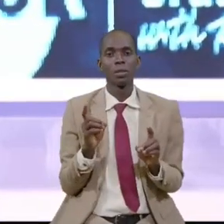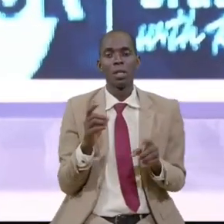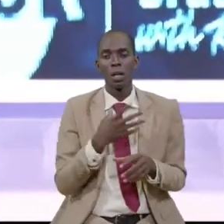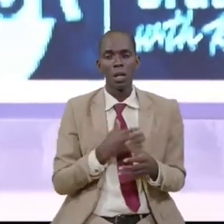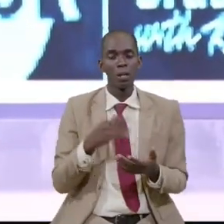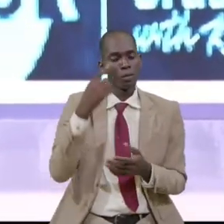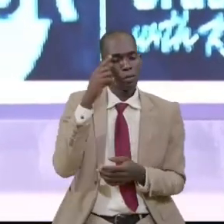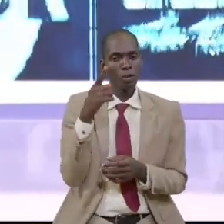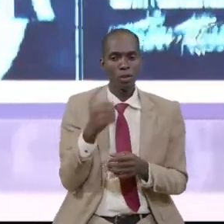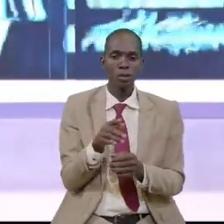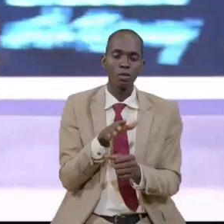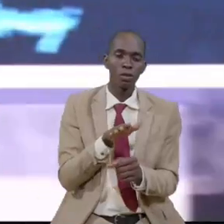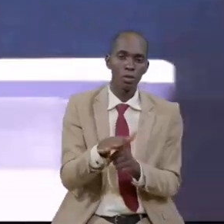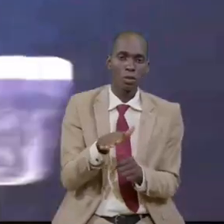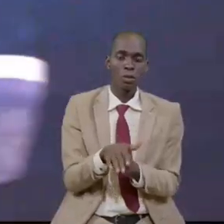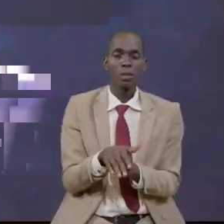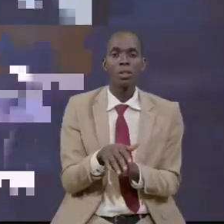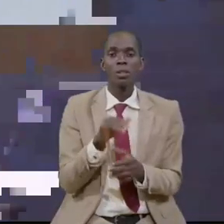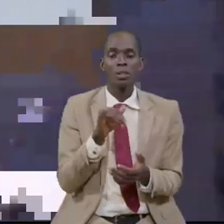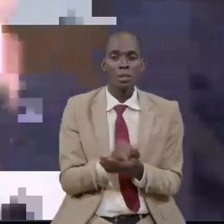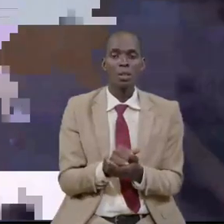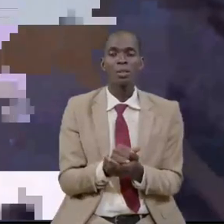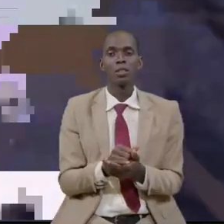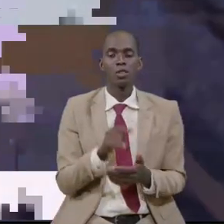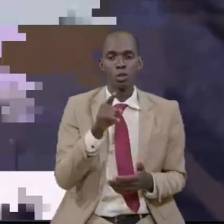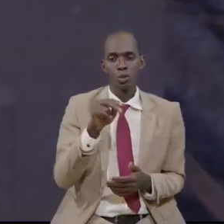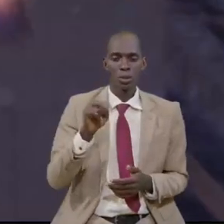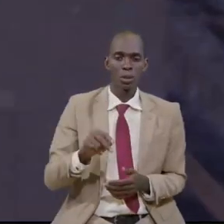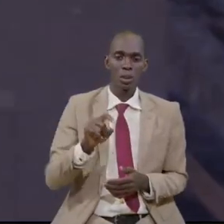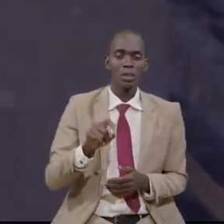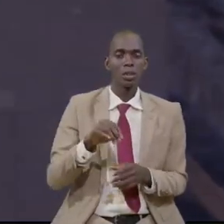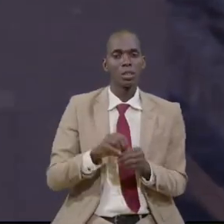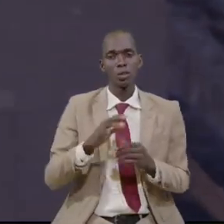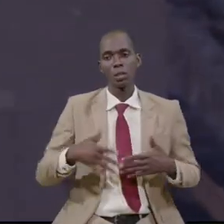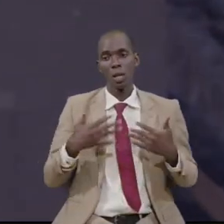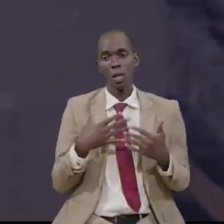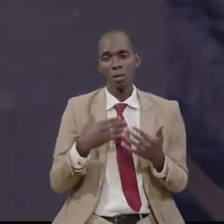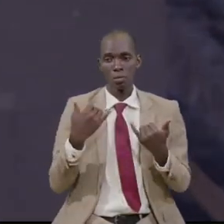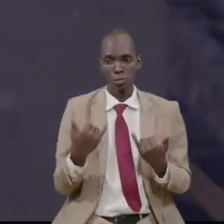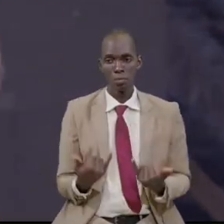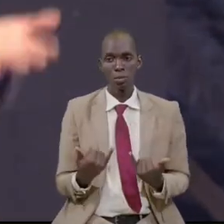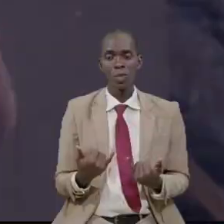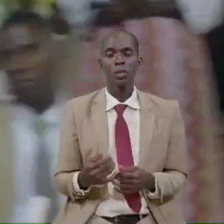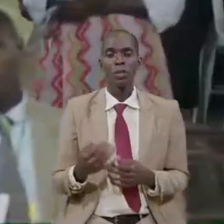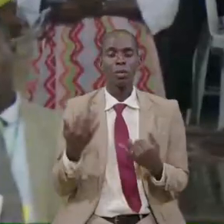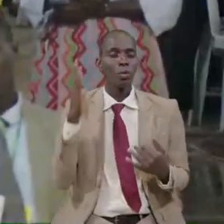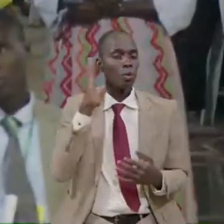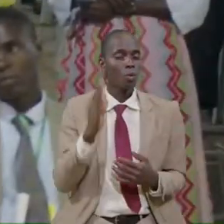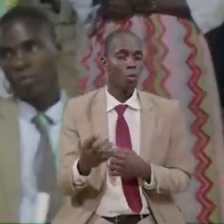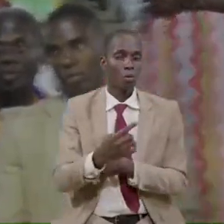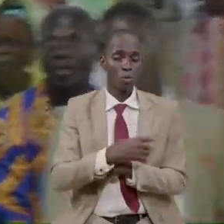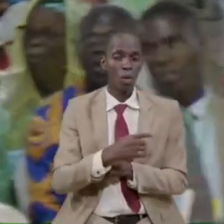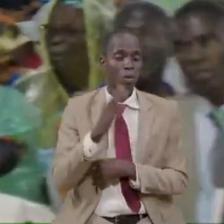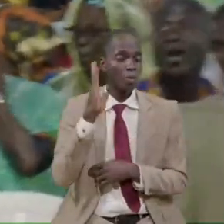pour la suffisance dont vous avez besoin. Et ce soir sera votre jour